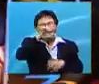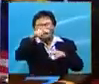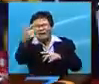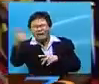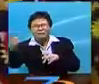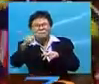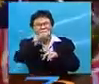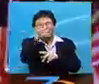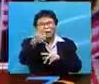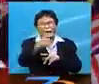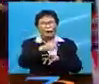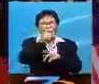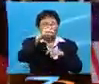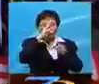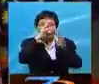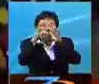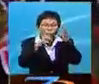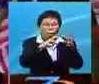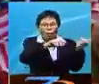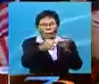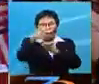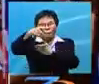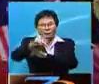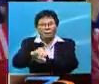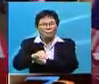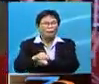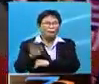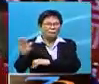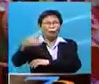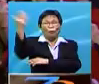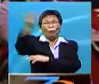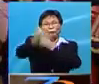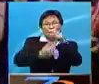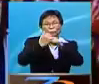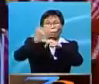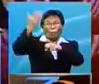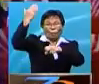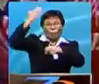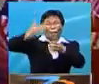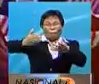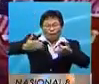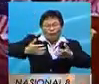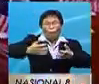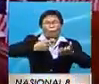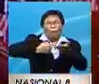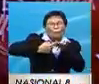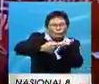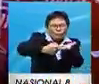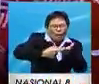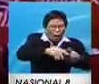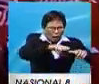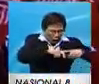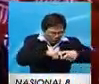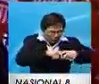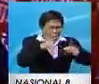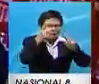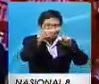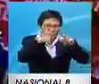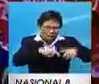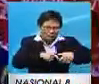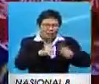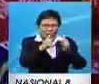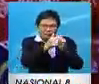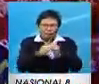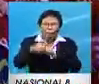juga satu yang kreatif oleh Perdana Menteri kita, Datuk ya. Beliau sendiri dalam ucapan tahun lepas mengatakan beliau ingin berbicara hati ke hati bersama mereka yang hadir